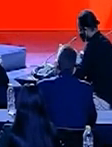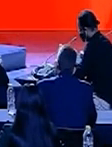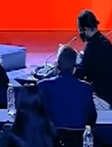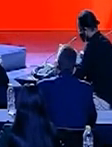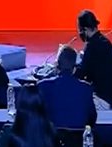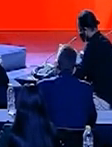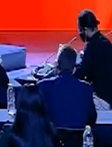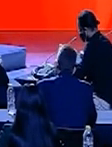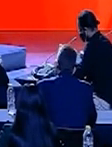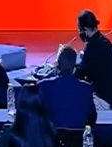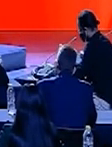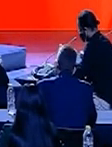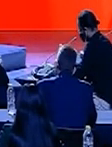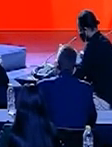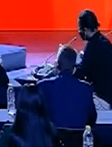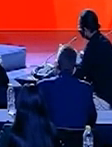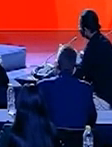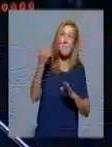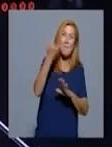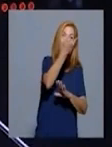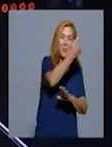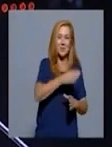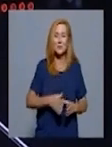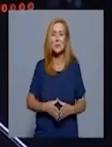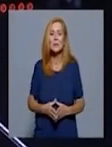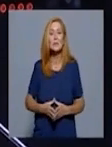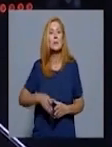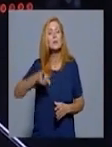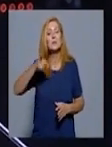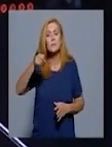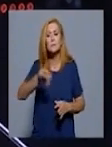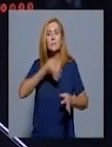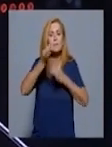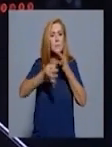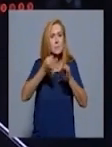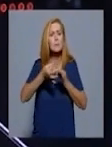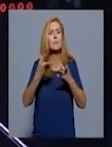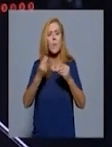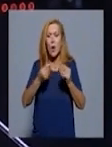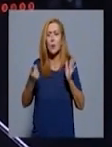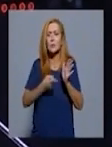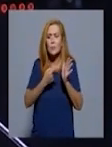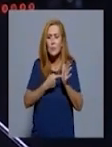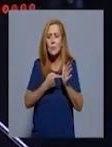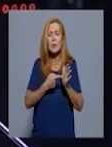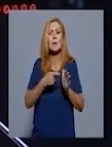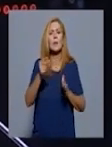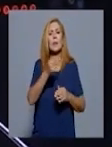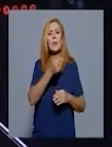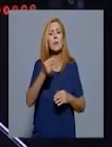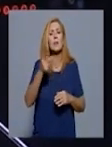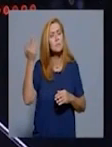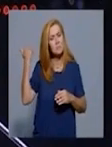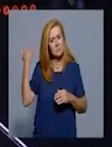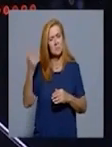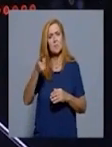Zoom από το νησί η Ανθίπας Γιάννου. Αναφερθήκατε αρκετές φορές στις τοποθετήσεις σας